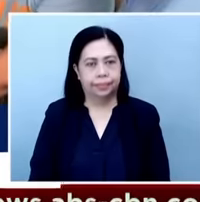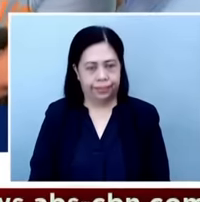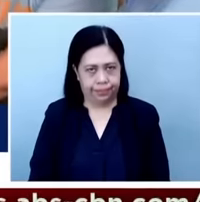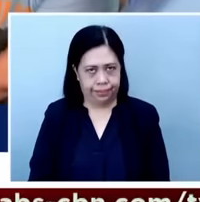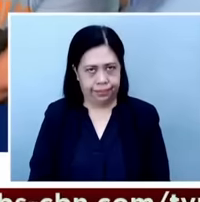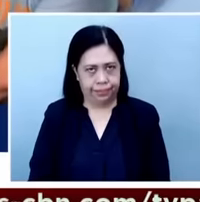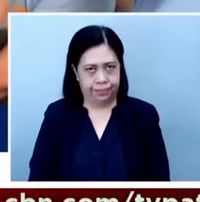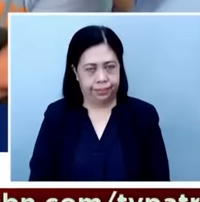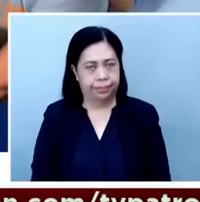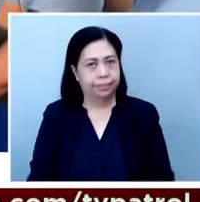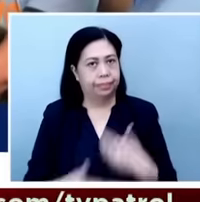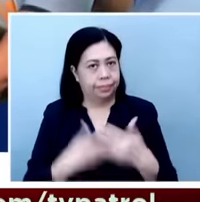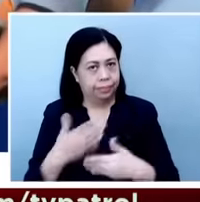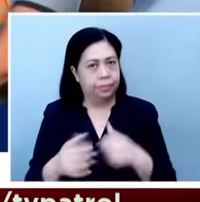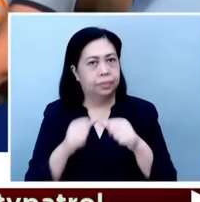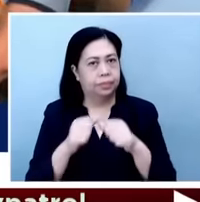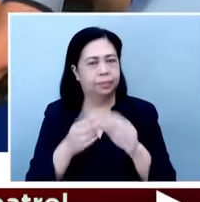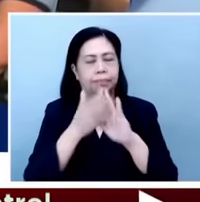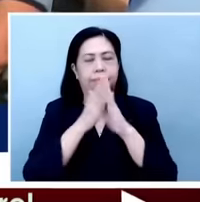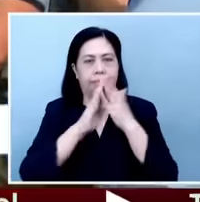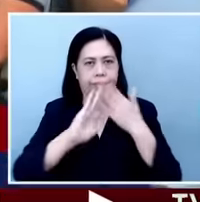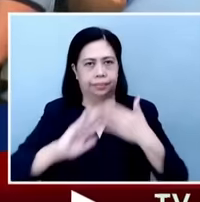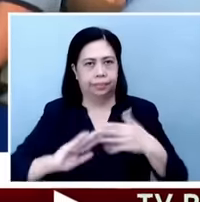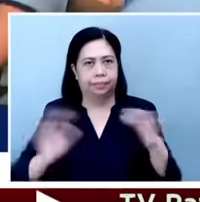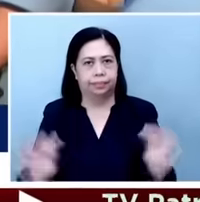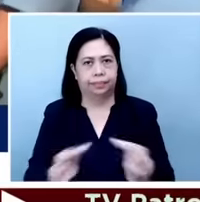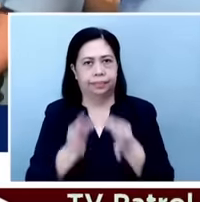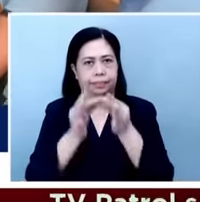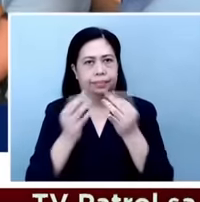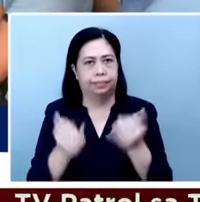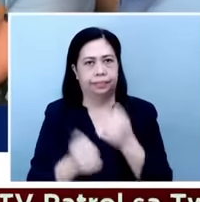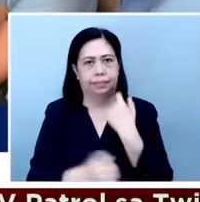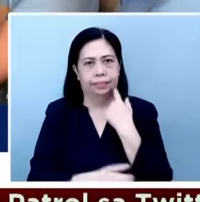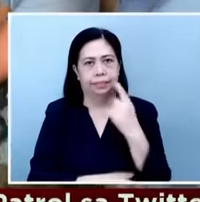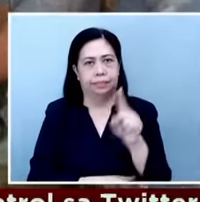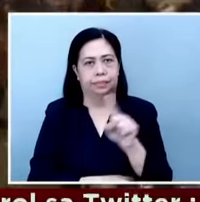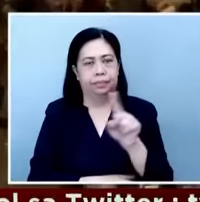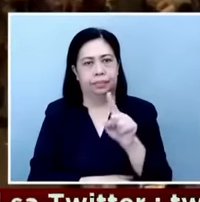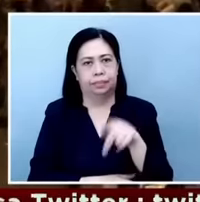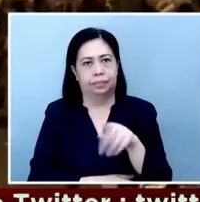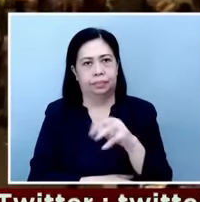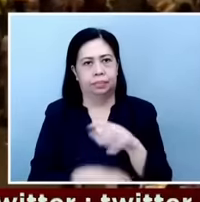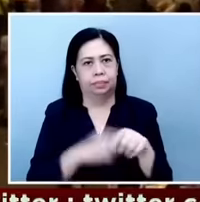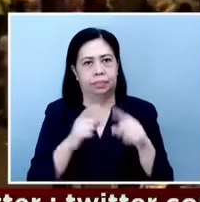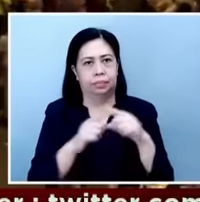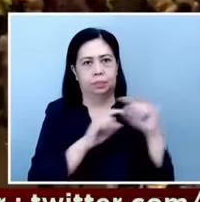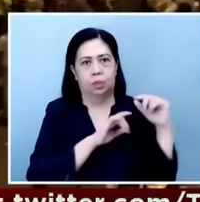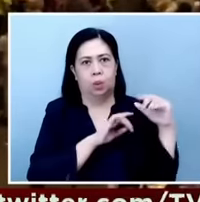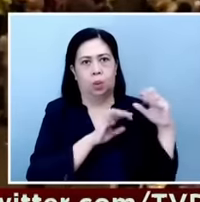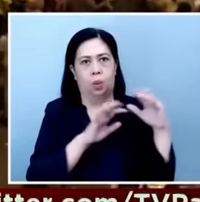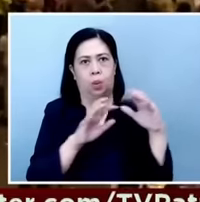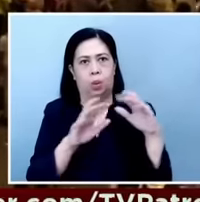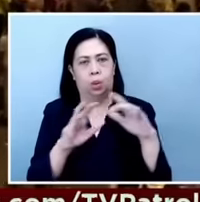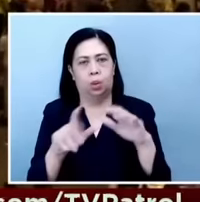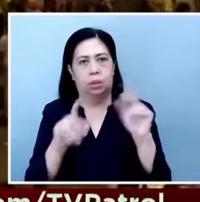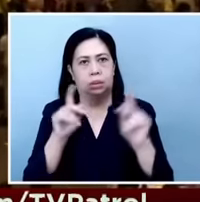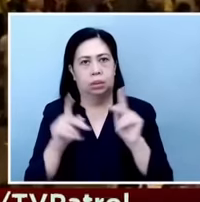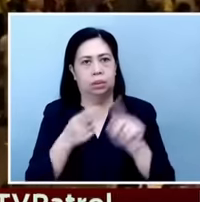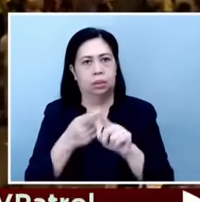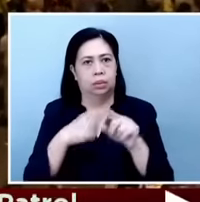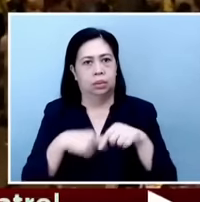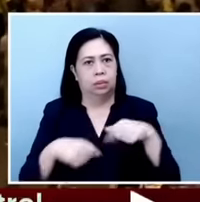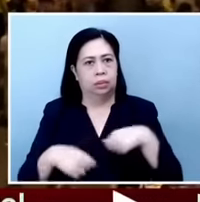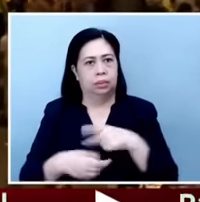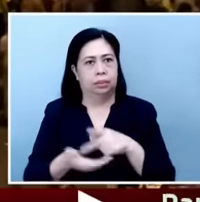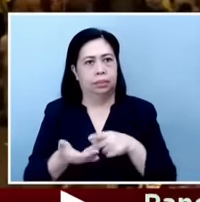Kabayan, ongoing at tahimik yung isinasagawang misa dito kaninang alauna ng hapon nang biglang bumulusok yung mga deboto mula dito sa bahagi